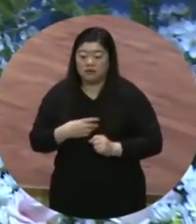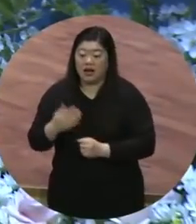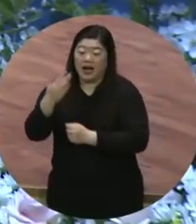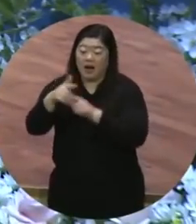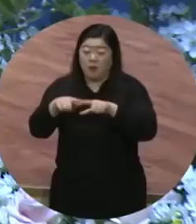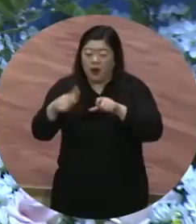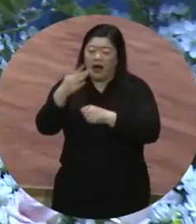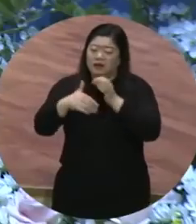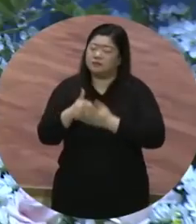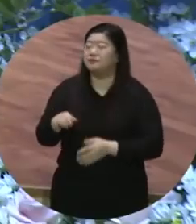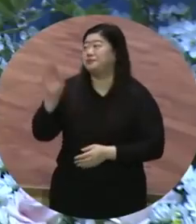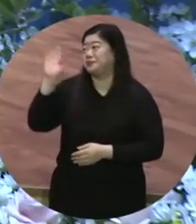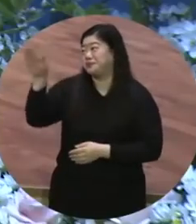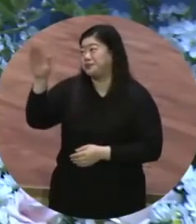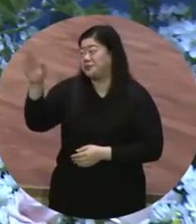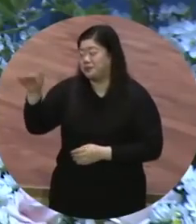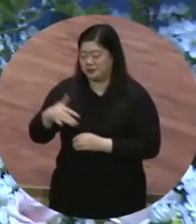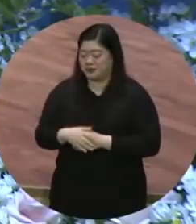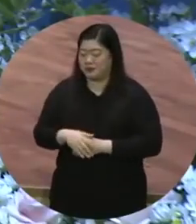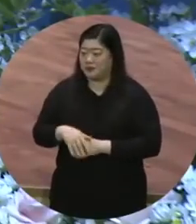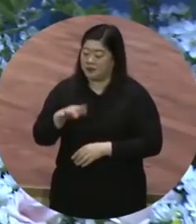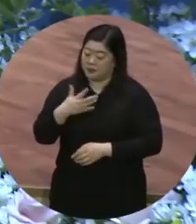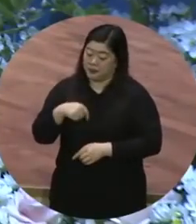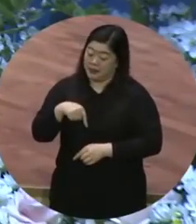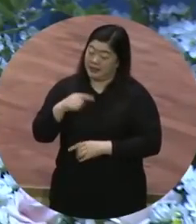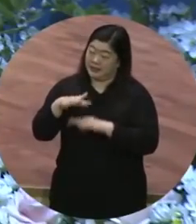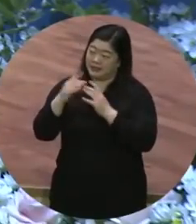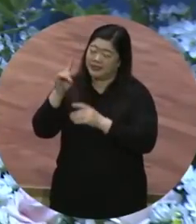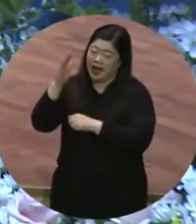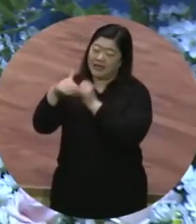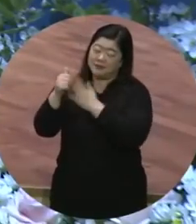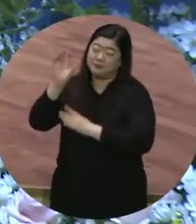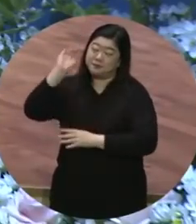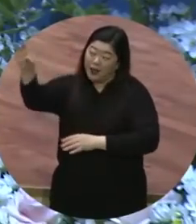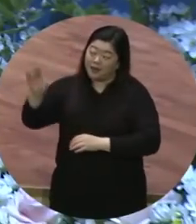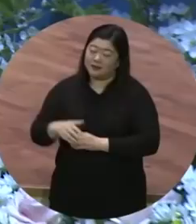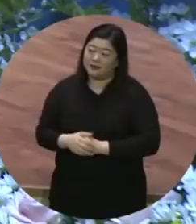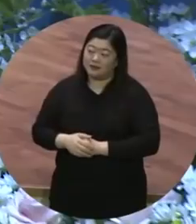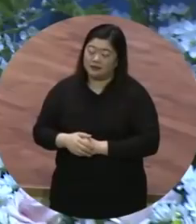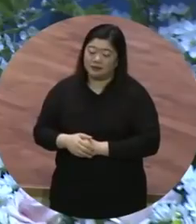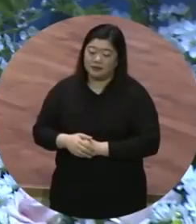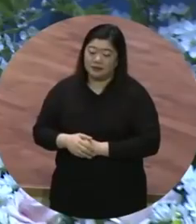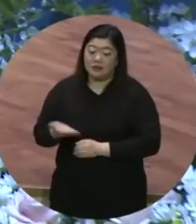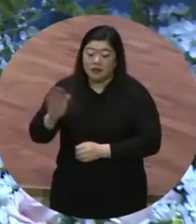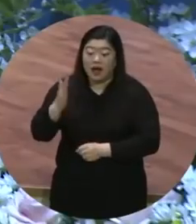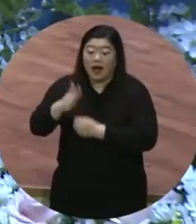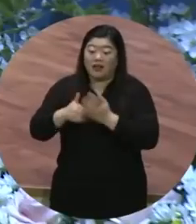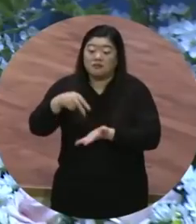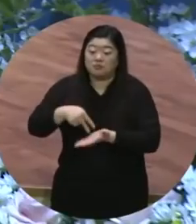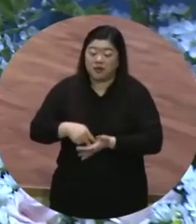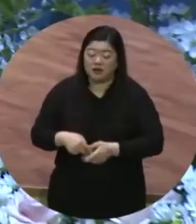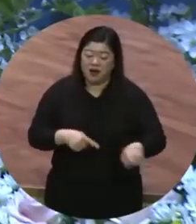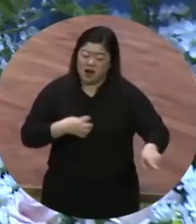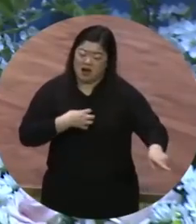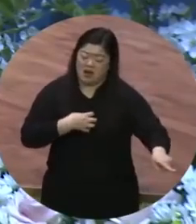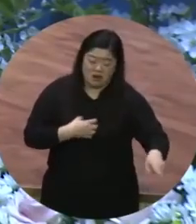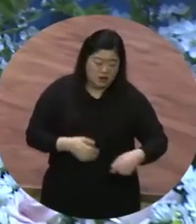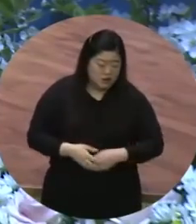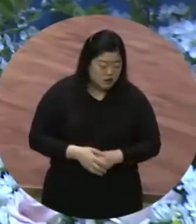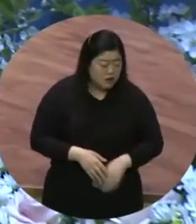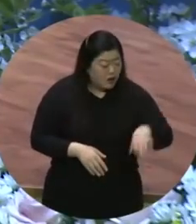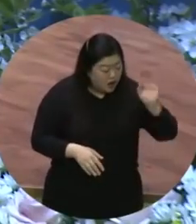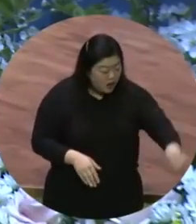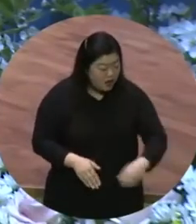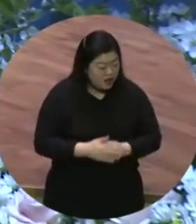하나님 기분 나빠하는 게 아니에요. 내가 알아서 해줄 건데 나를 못 믿어가 염려하냐? 내는 맡기라. 너의 염려를 줄게.